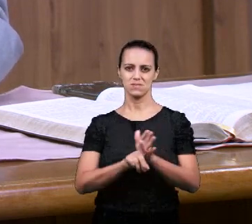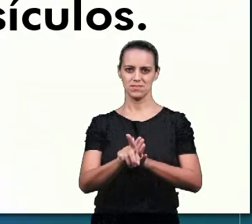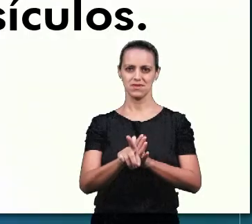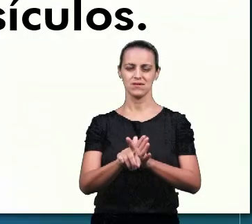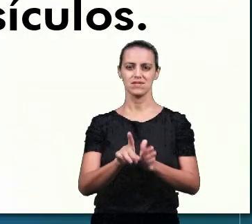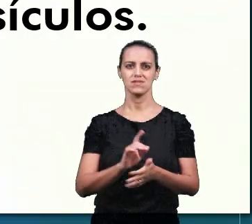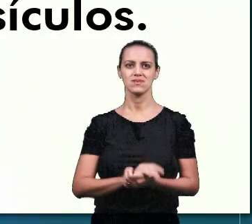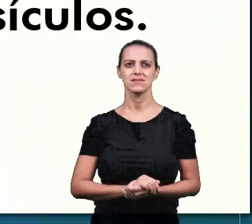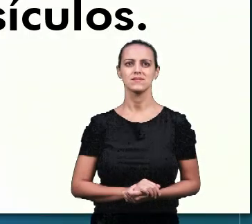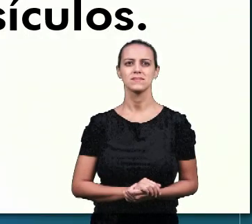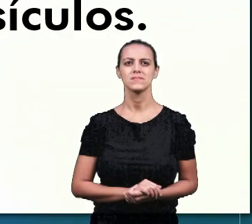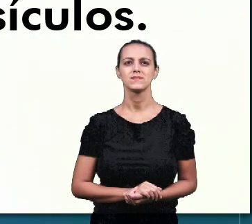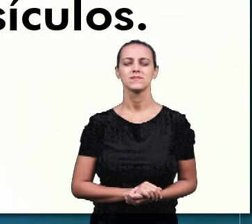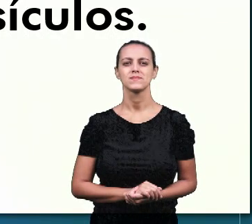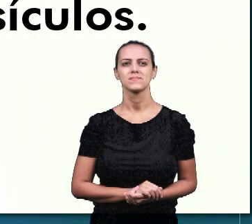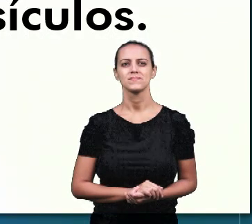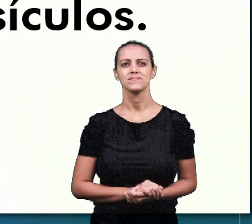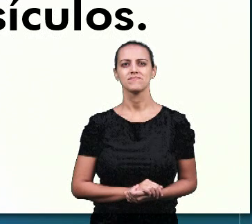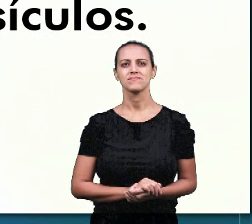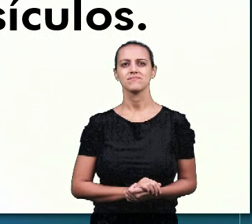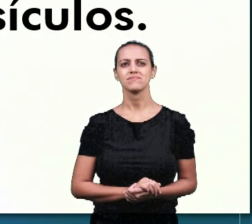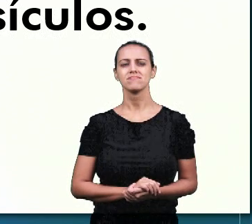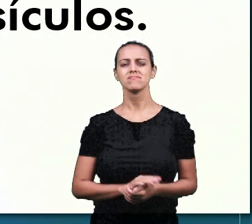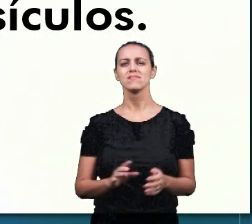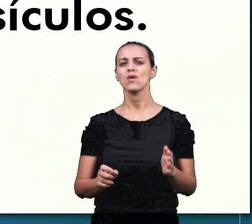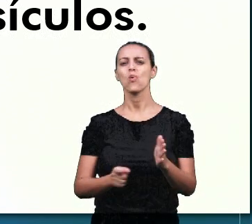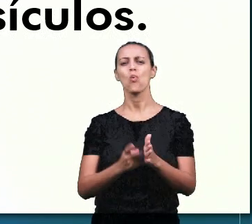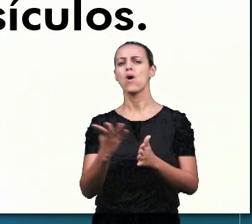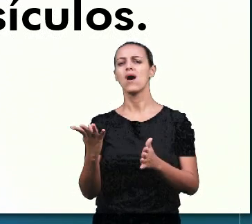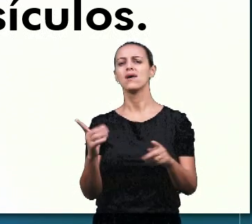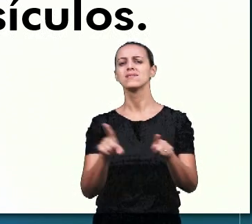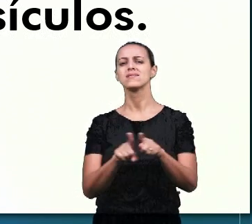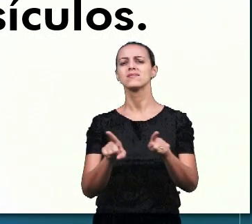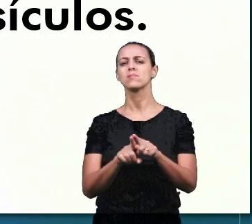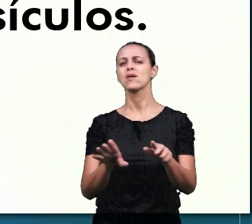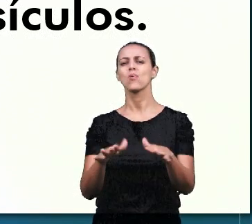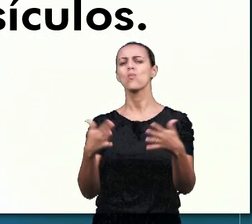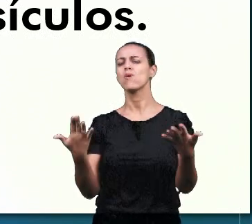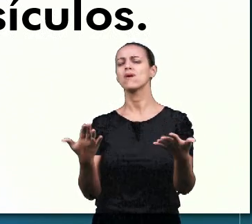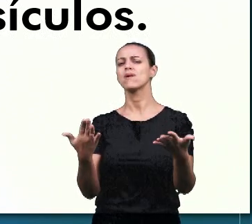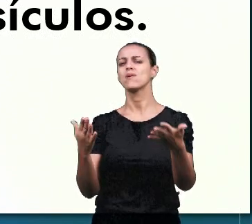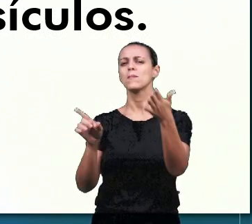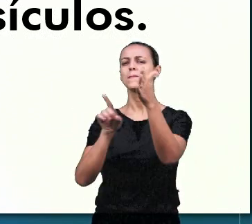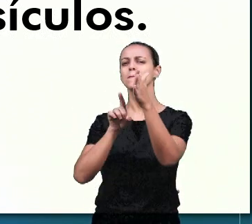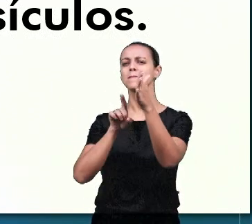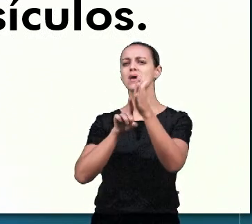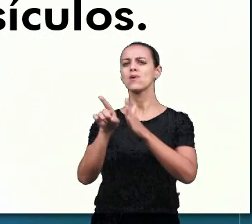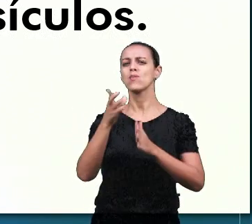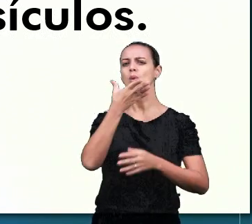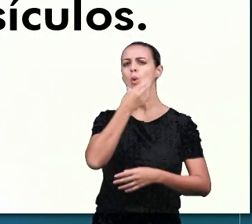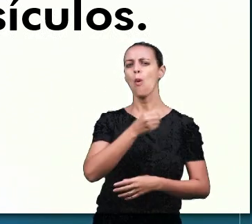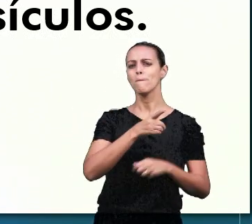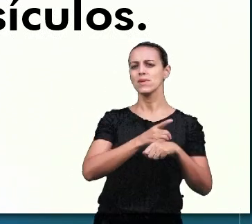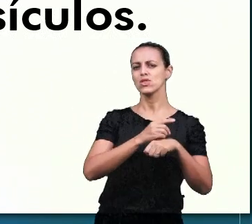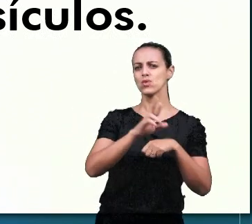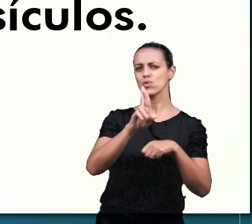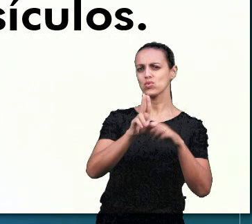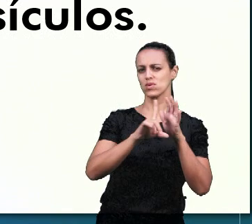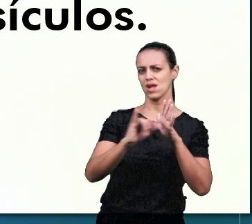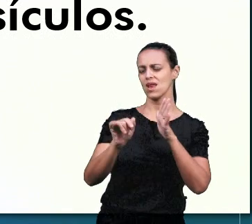Cinquième question, qui nous dit, combien et lesquelles ont été les questions posées par le docteur de la loi à